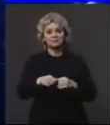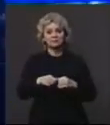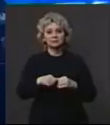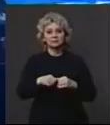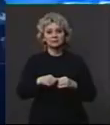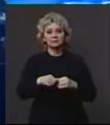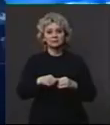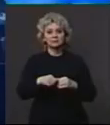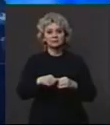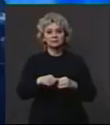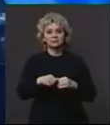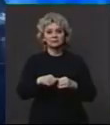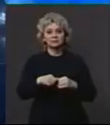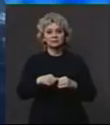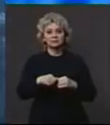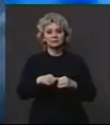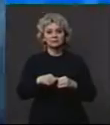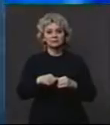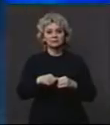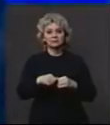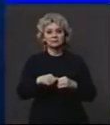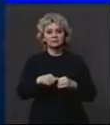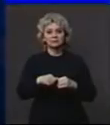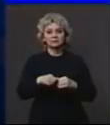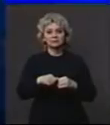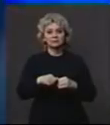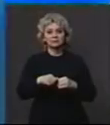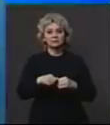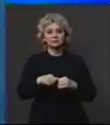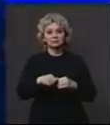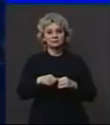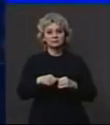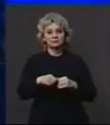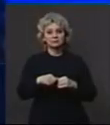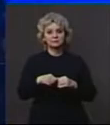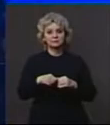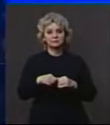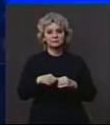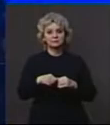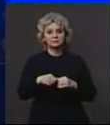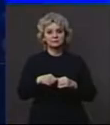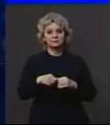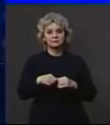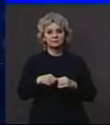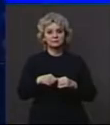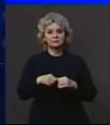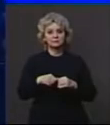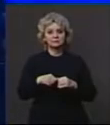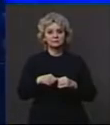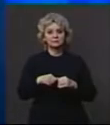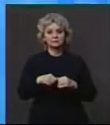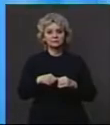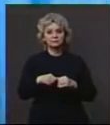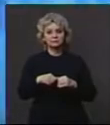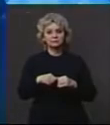На чистоту я хочу сказать тебе, ты одна в моей